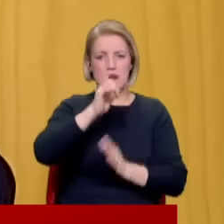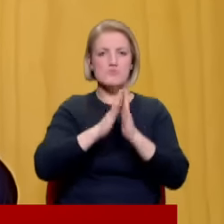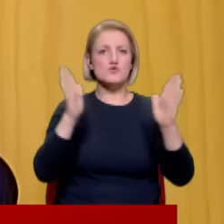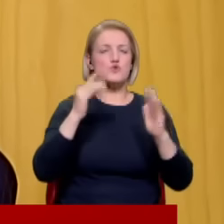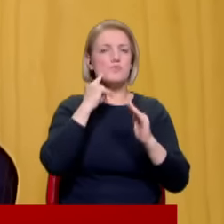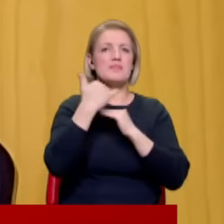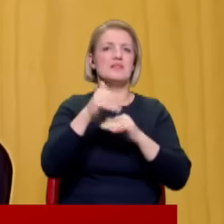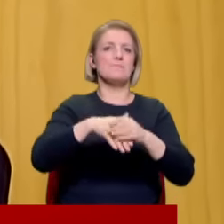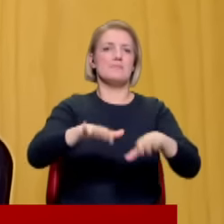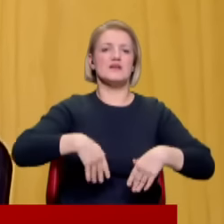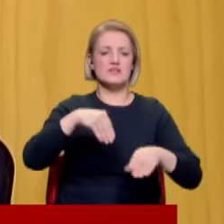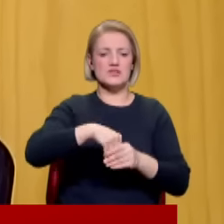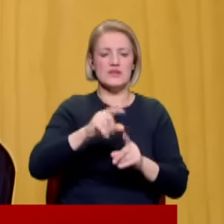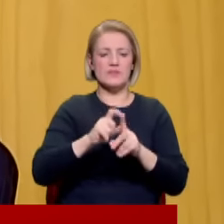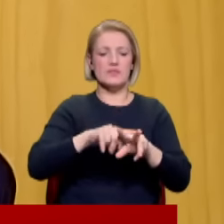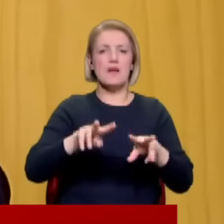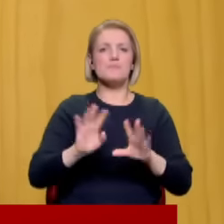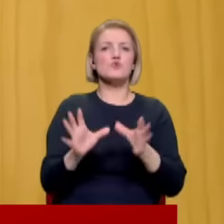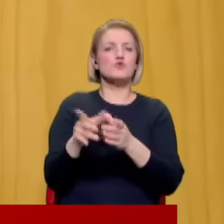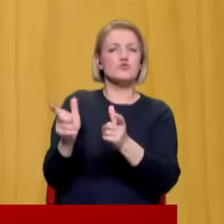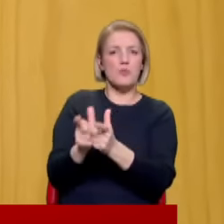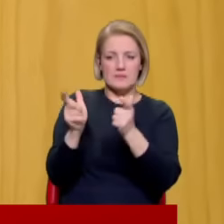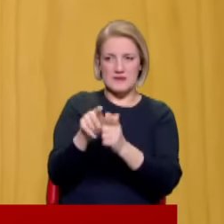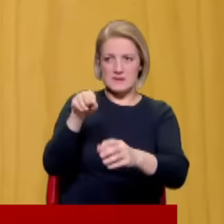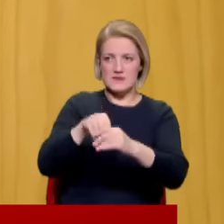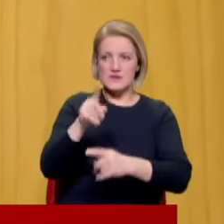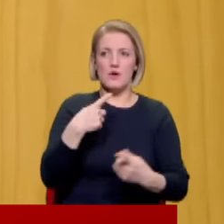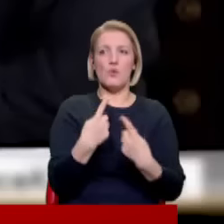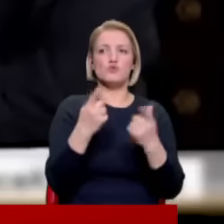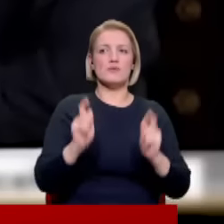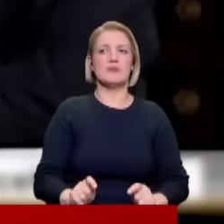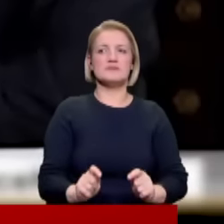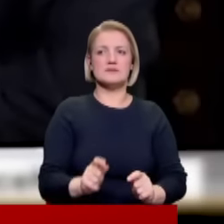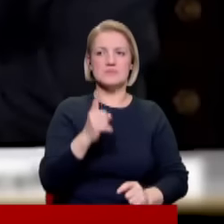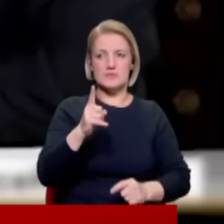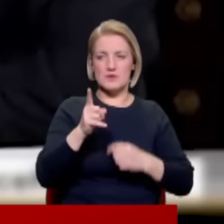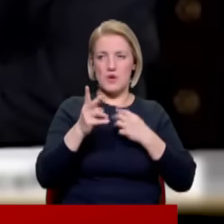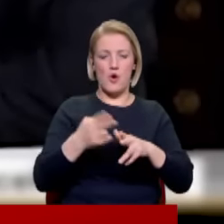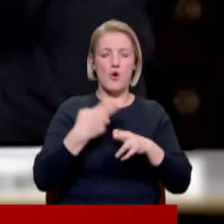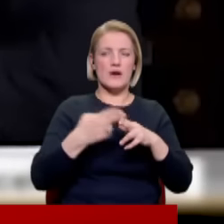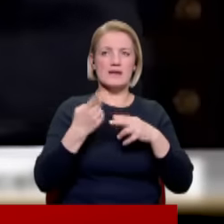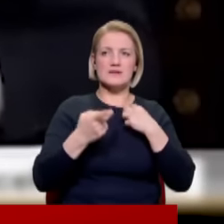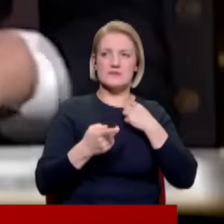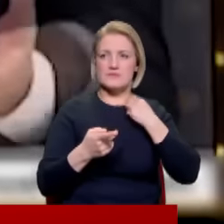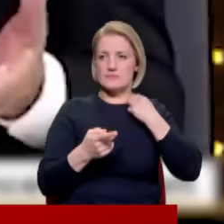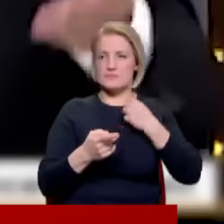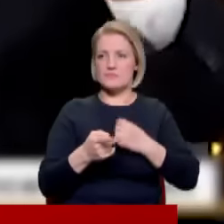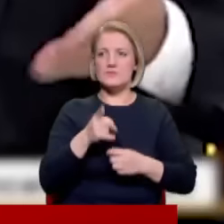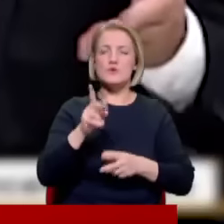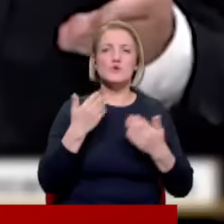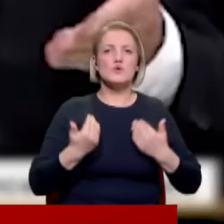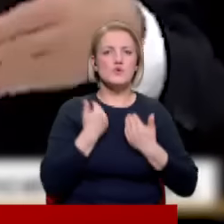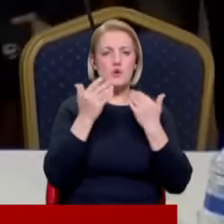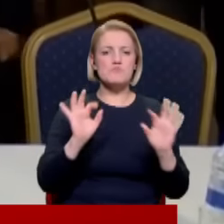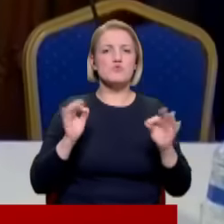Millet Meclisi'nde DEM Parti grup toplantısında konuşsun. Bir uç örnektir Sayın Bahçeli'nin verdiği. Ya, hukuken